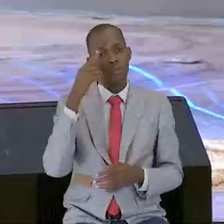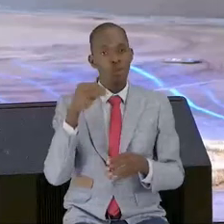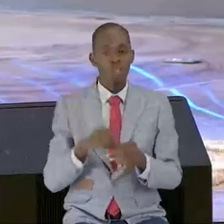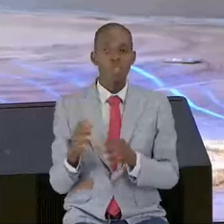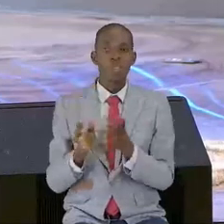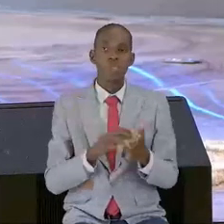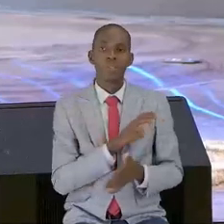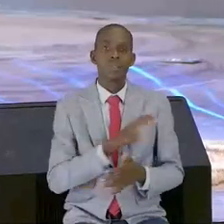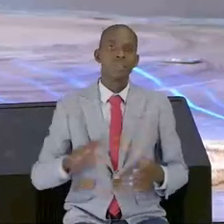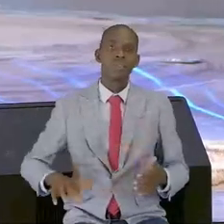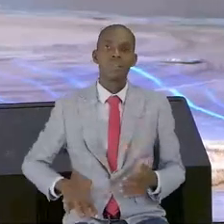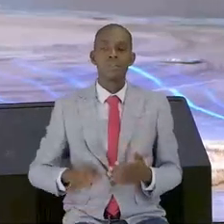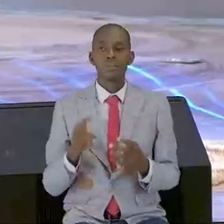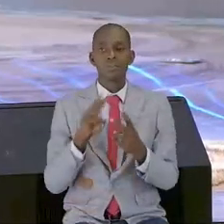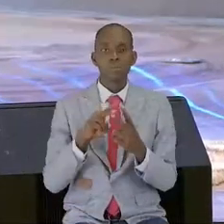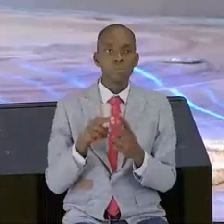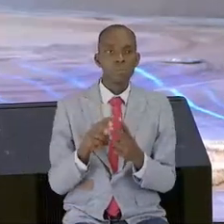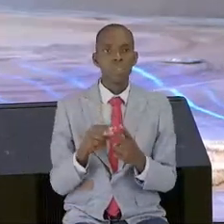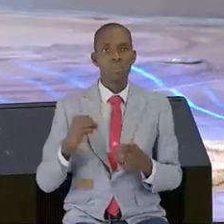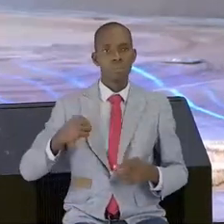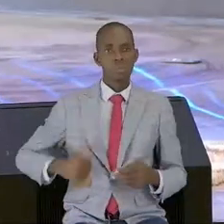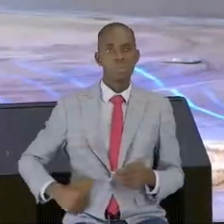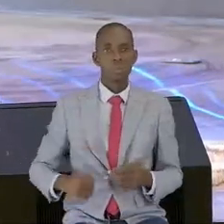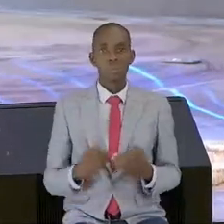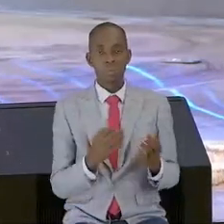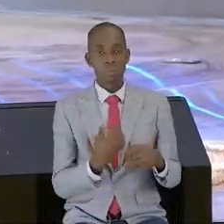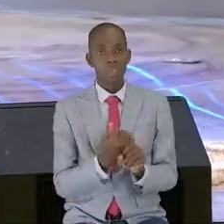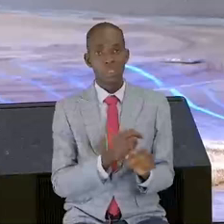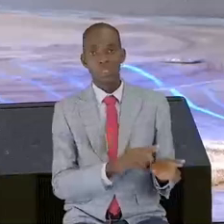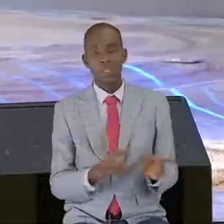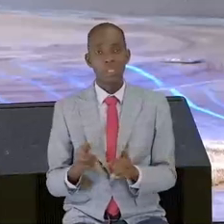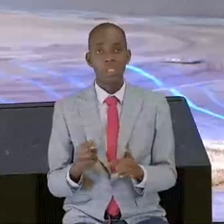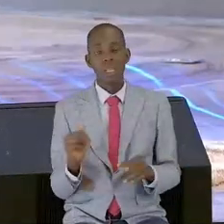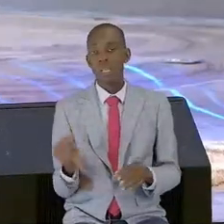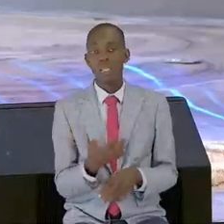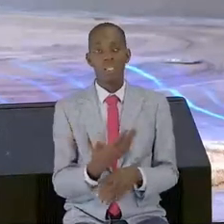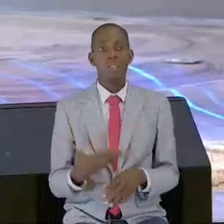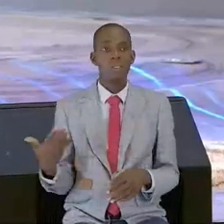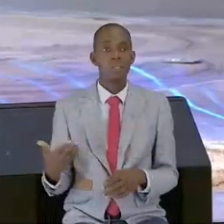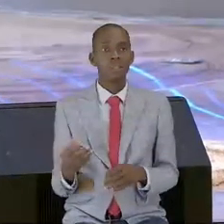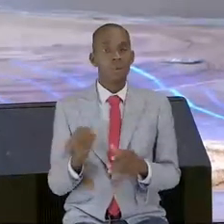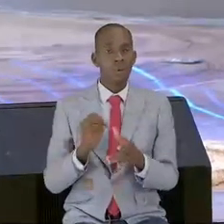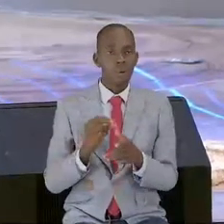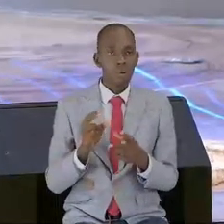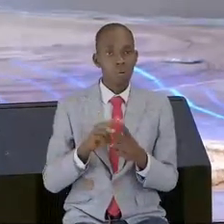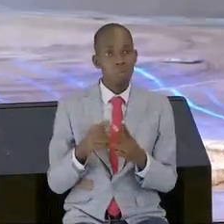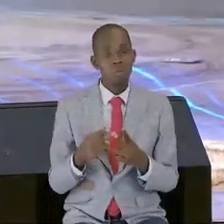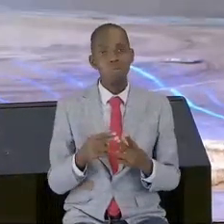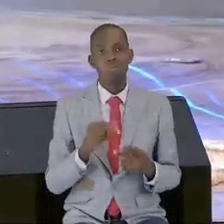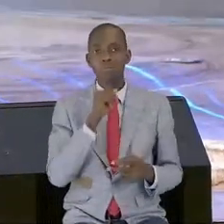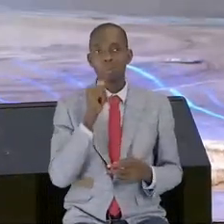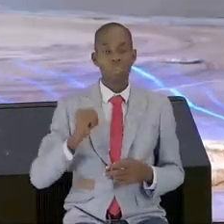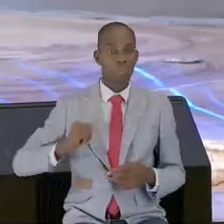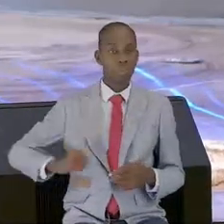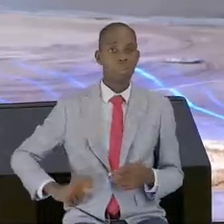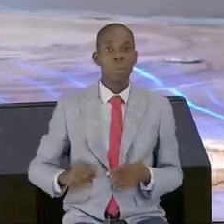Jésus-Christ, ni la circoncision, ni l'incirconcision n'a de valeur, mais